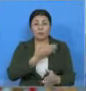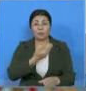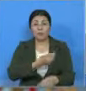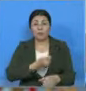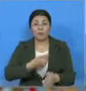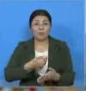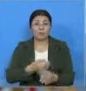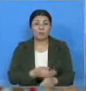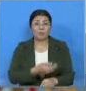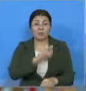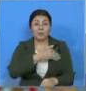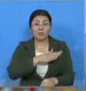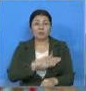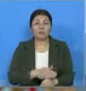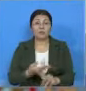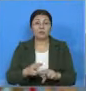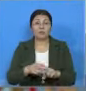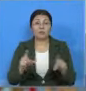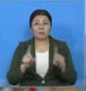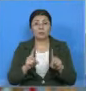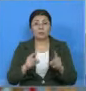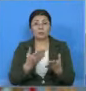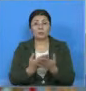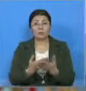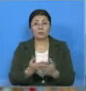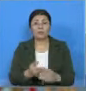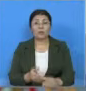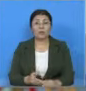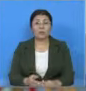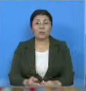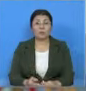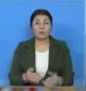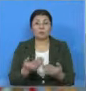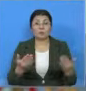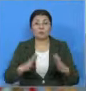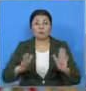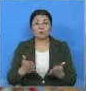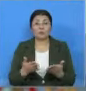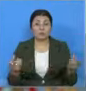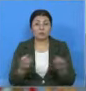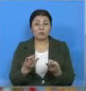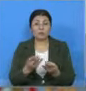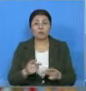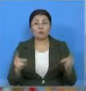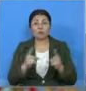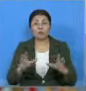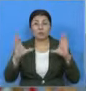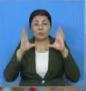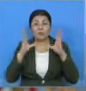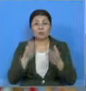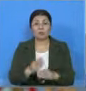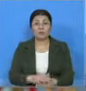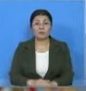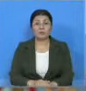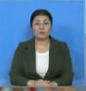них им должны предоставляться место, где они должны пятидневный намаз читать. Такого места, естественно, не могут войсковые сейчас представить. Из-за этого